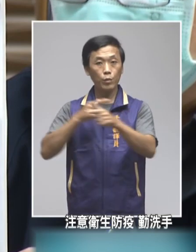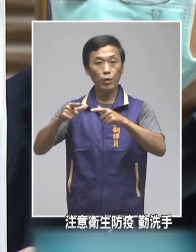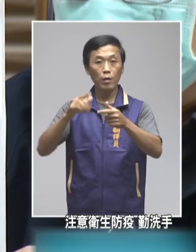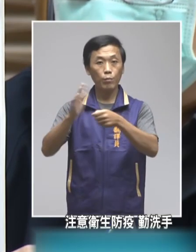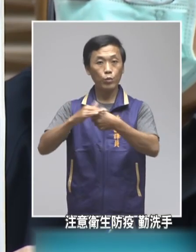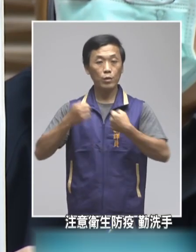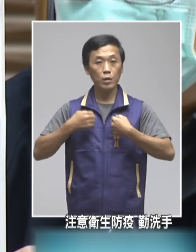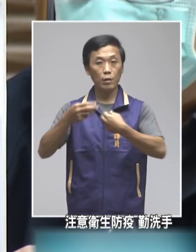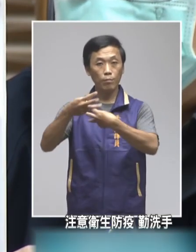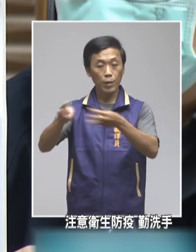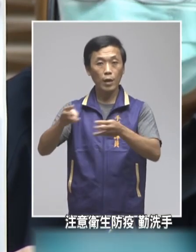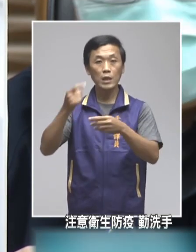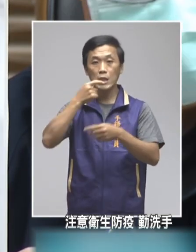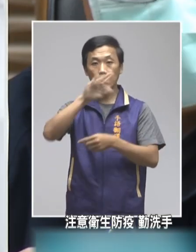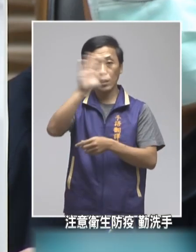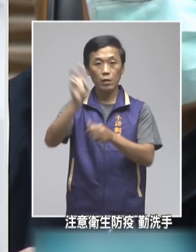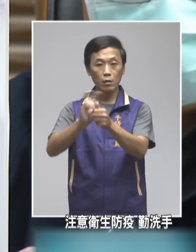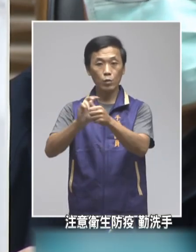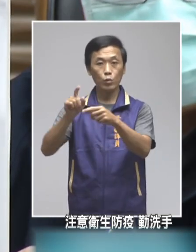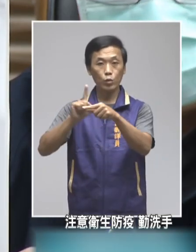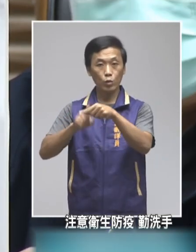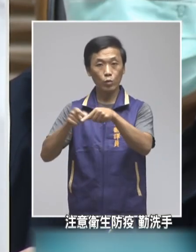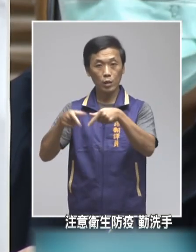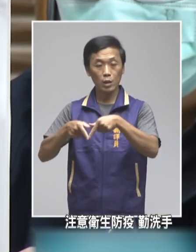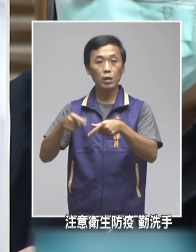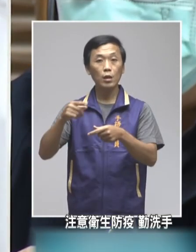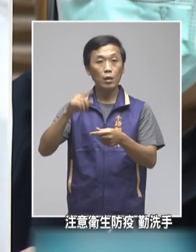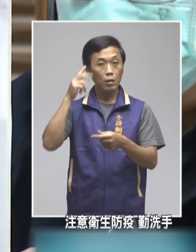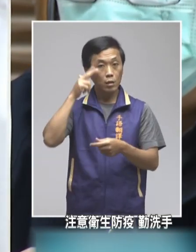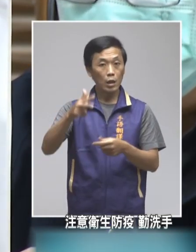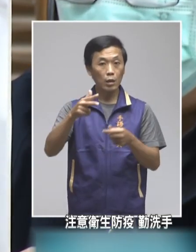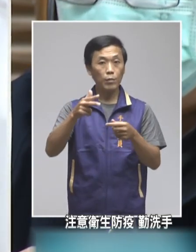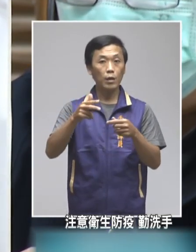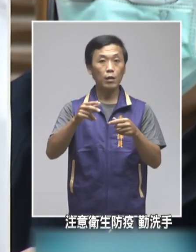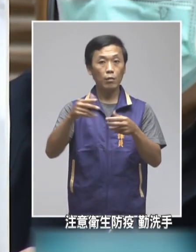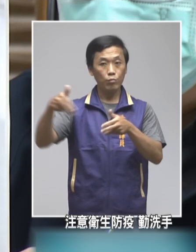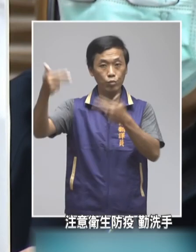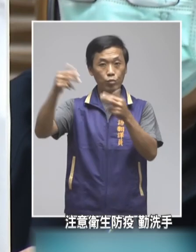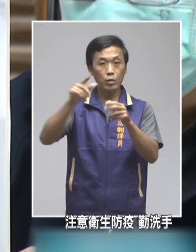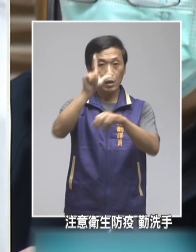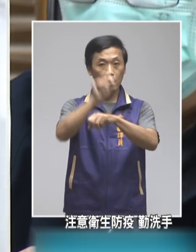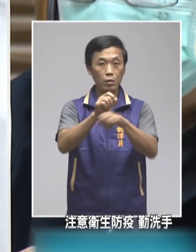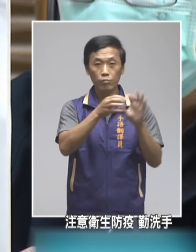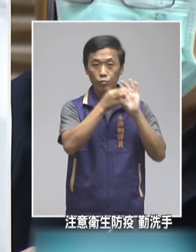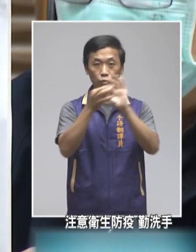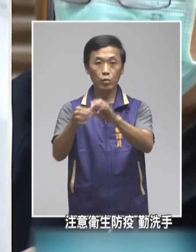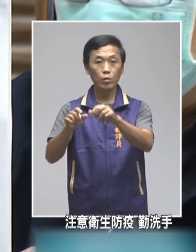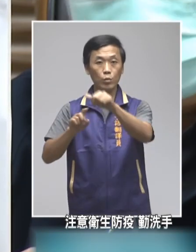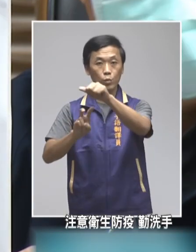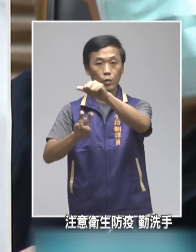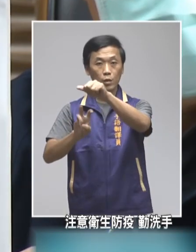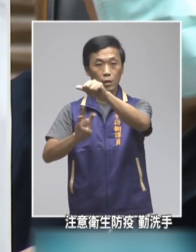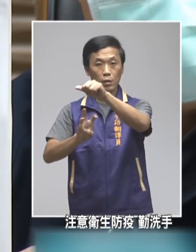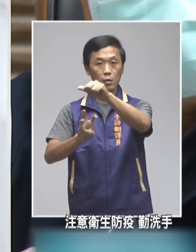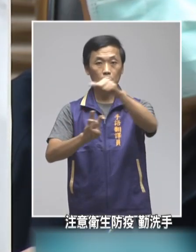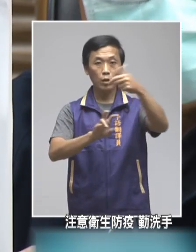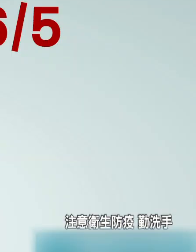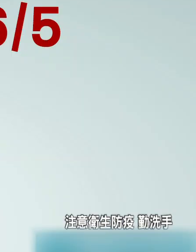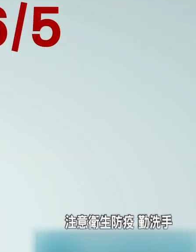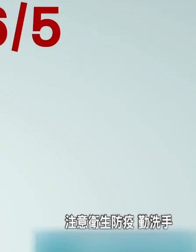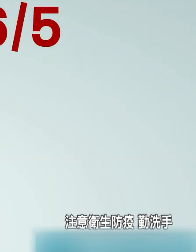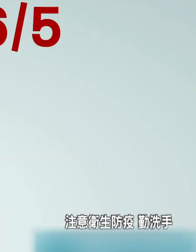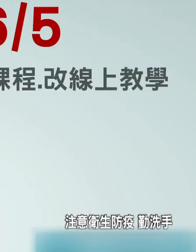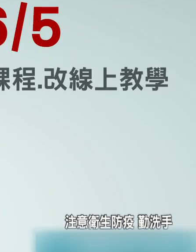有课教中心这部分，我们好下礼拜延续延长下去的远距教学，是5月30号到